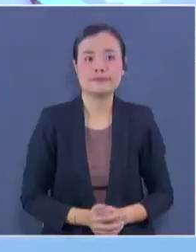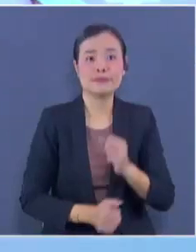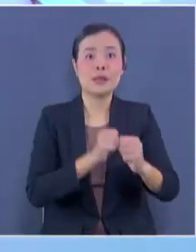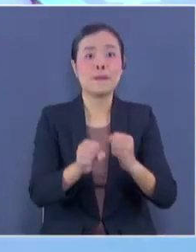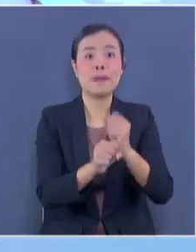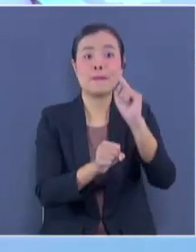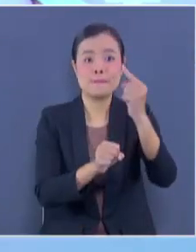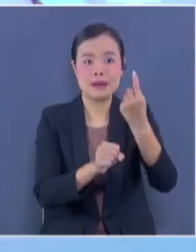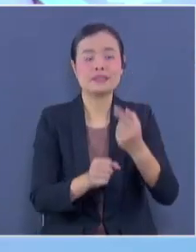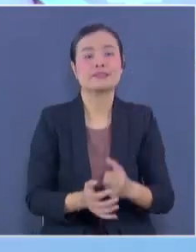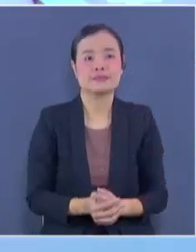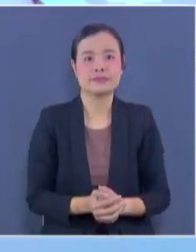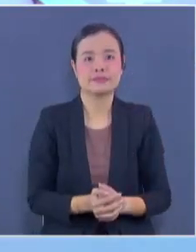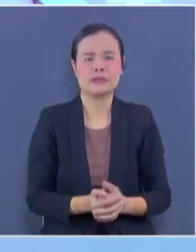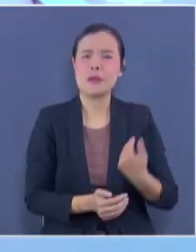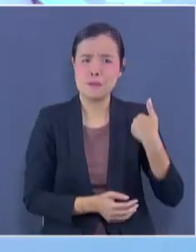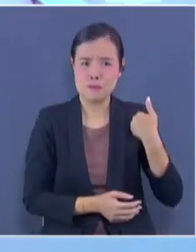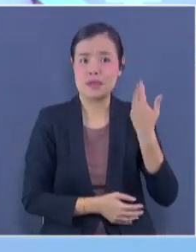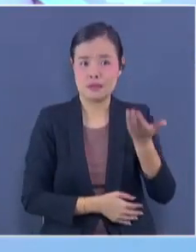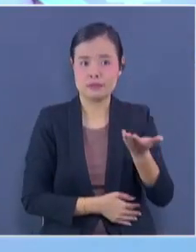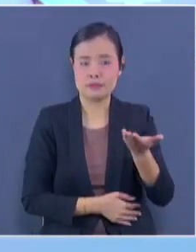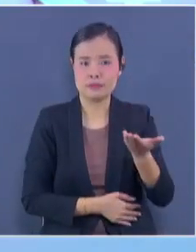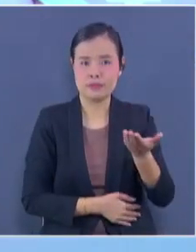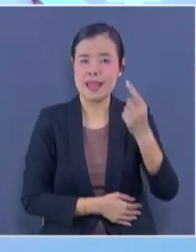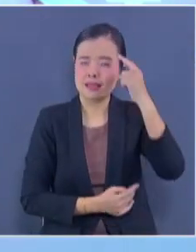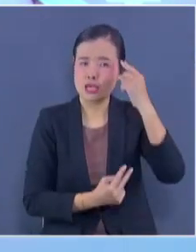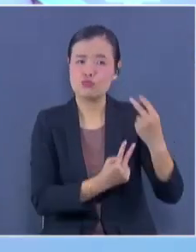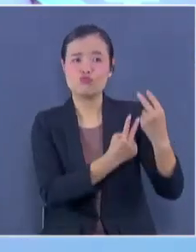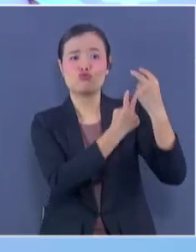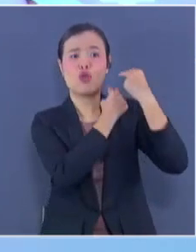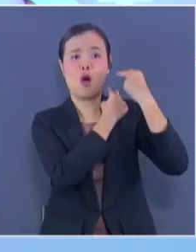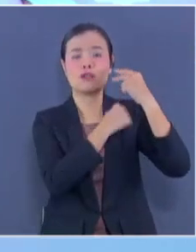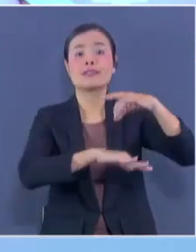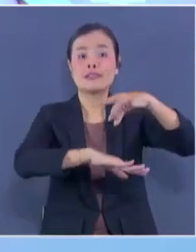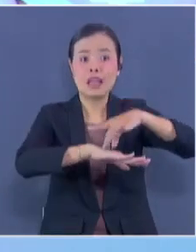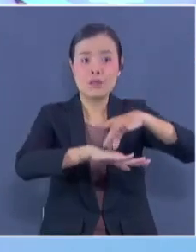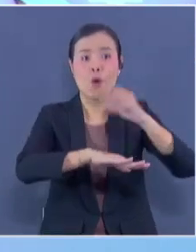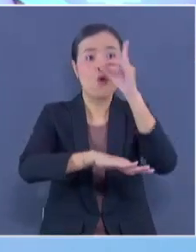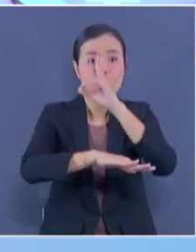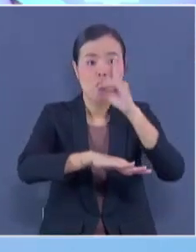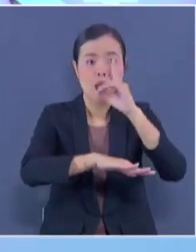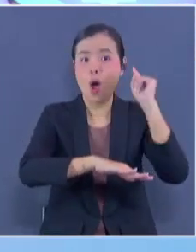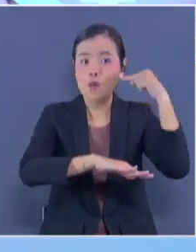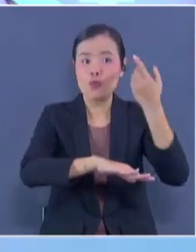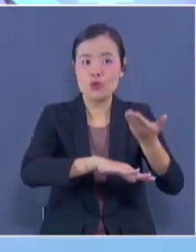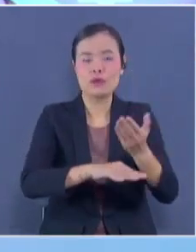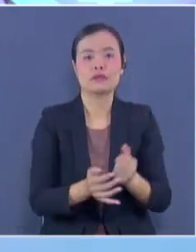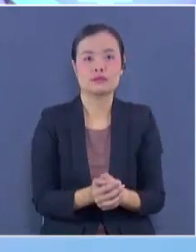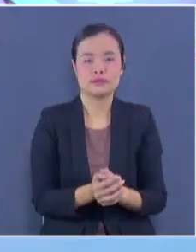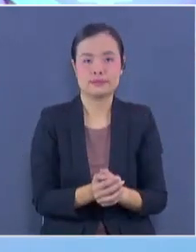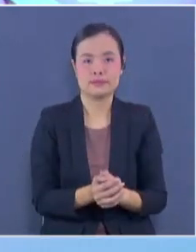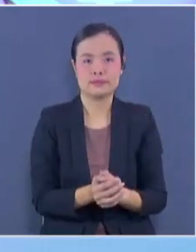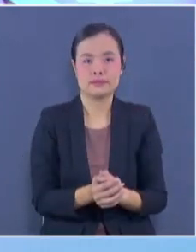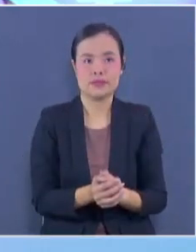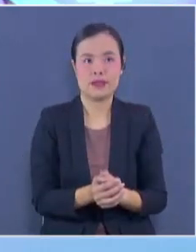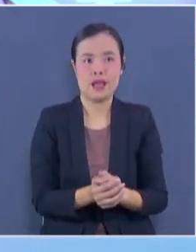วงปีใหม่ที่ผ่านมาค่ะคุณผู้ชมค่ะมีหนึ่งโมเมนต์ที่ทำให้เราเนี่ยหวนกลับไปนึกถึงพี่แตงโมพัทรธิดาเมื่อทางเพจ Happy Melon Official ค่ะ